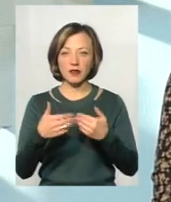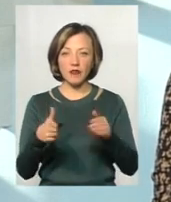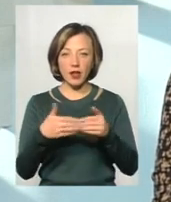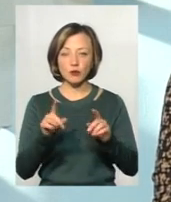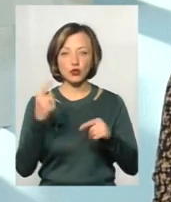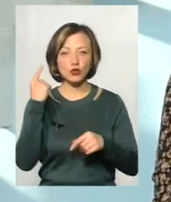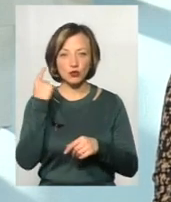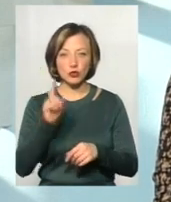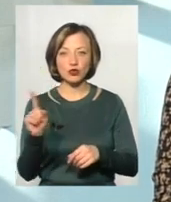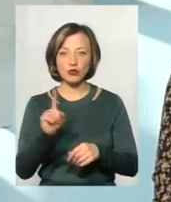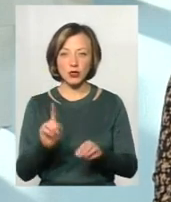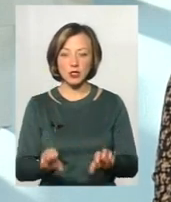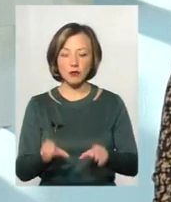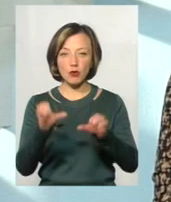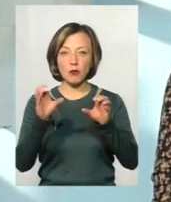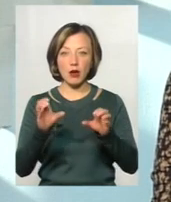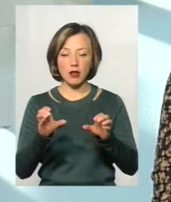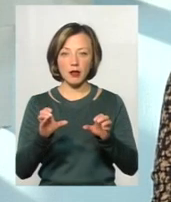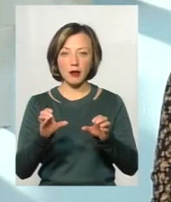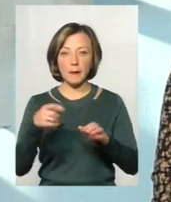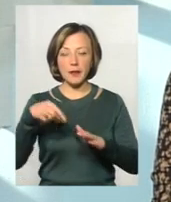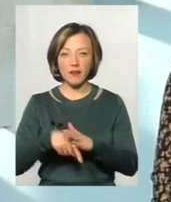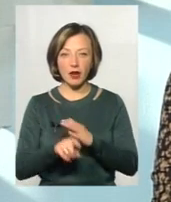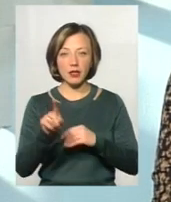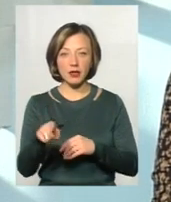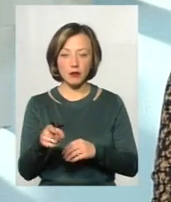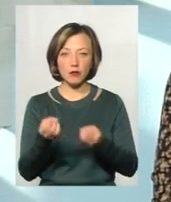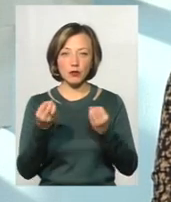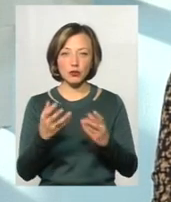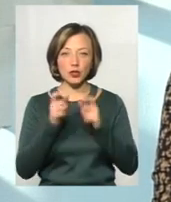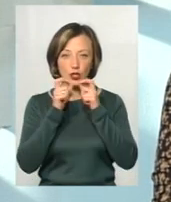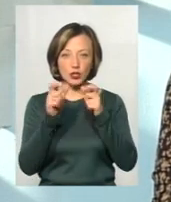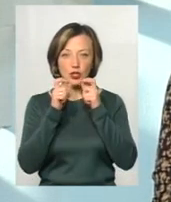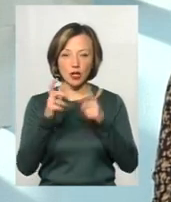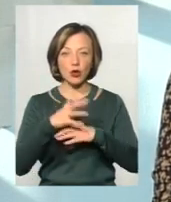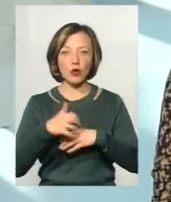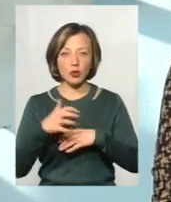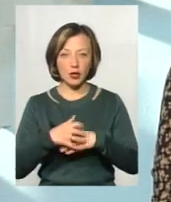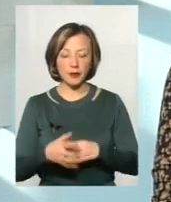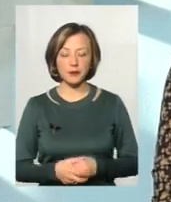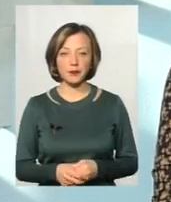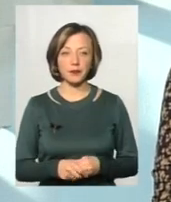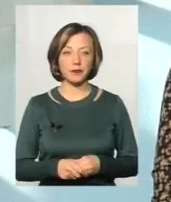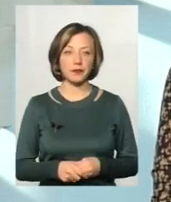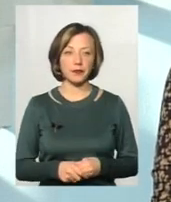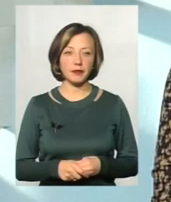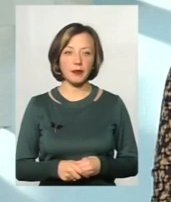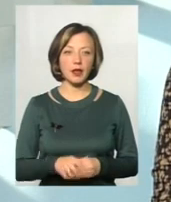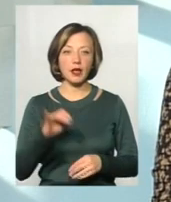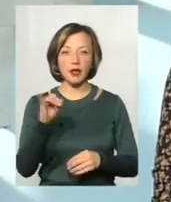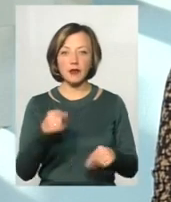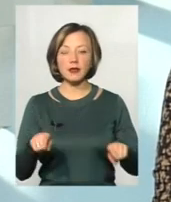тому що чути, що замурували комунальники підвал, і там просто-напросто кричать коти. І в